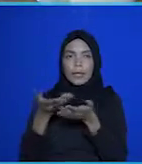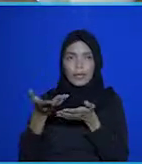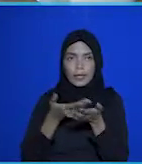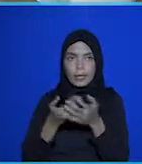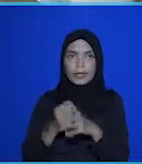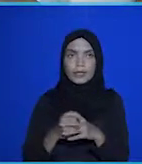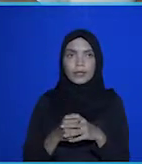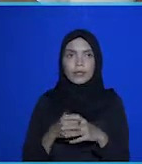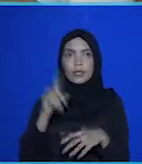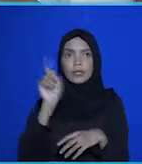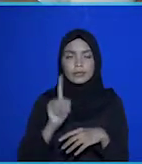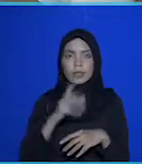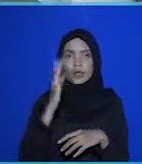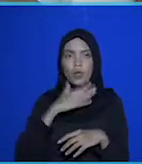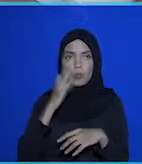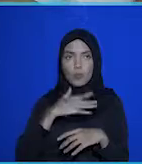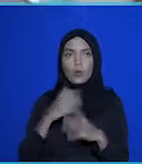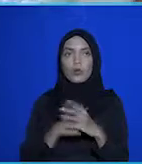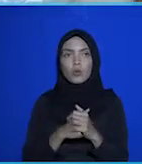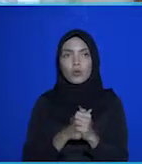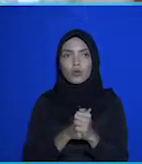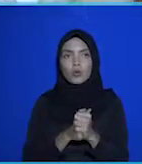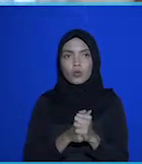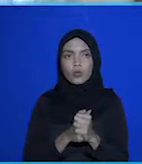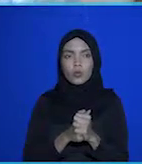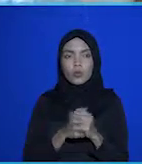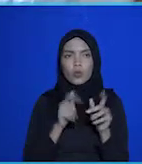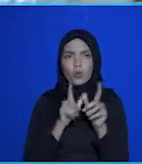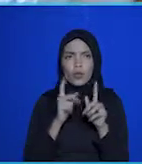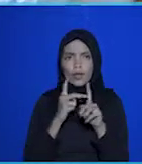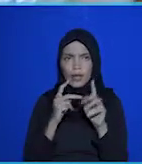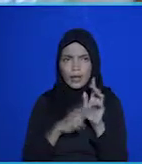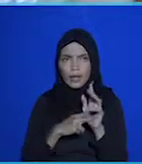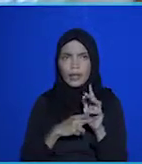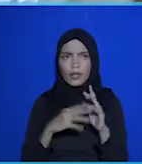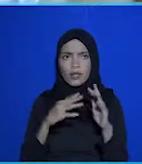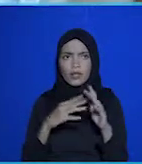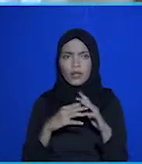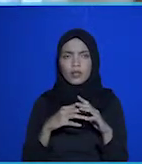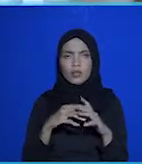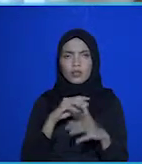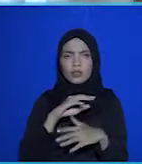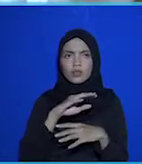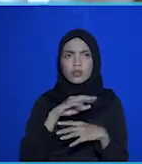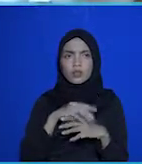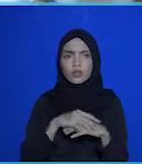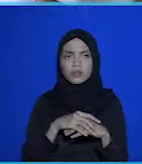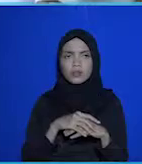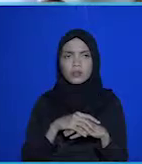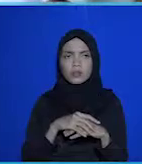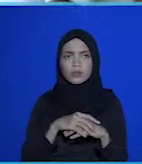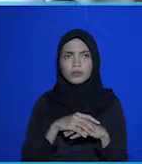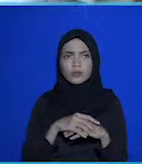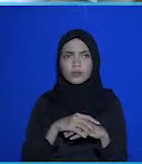kelistrikan Lombok, pengamanan SR dan KWHM, rumah roboh, siaga operator, start engine, PLTD,